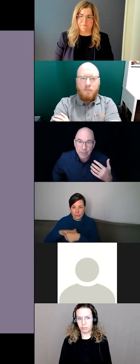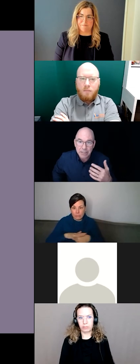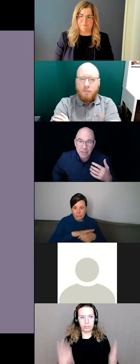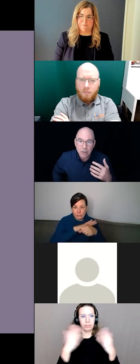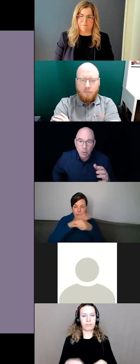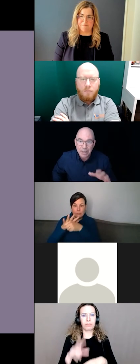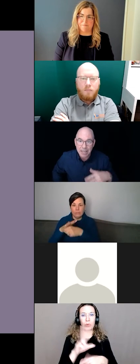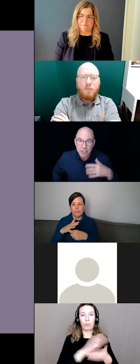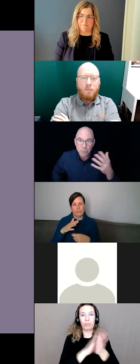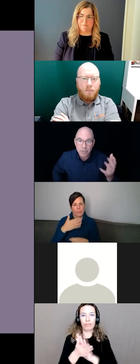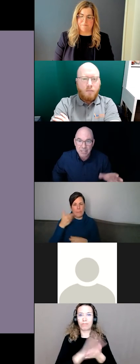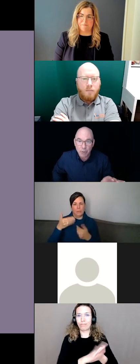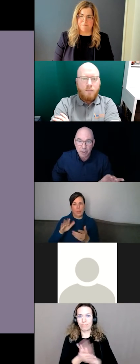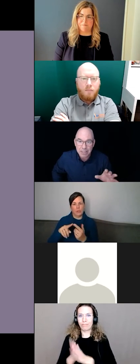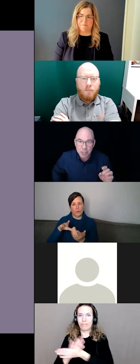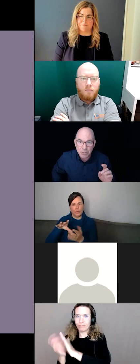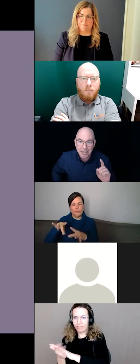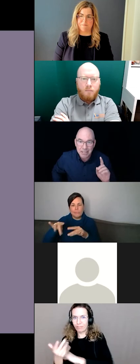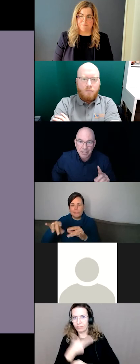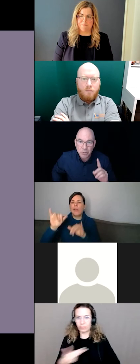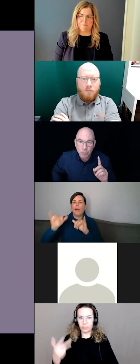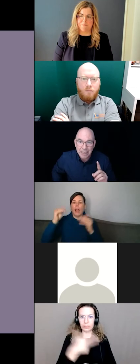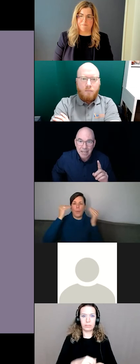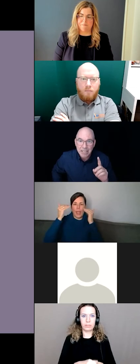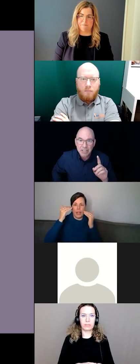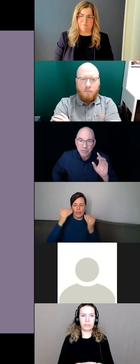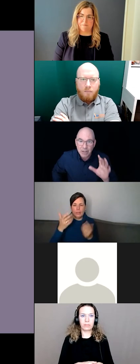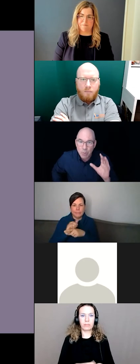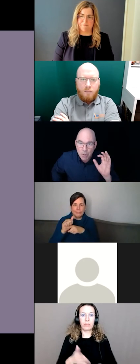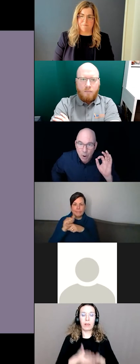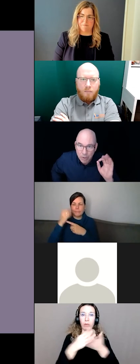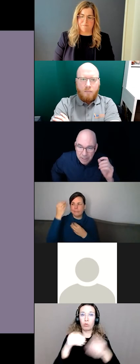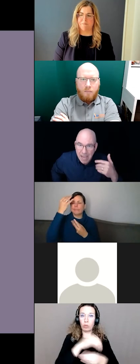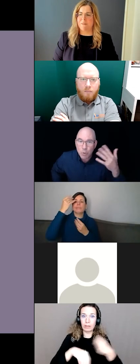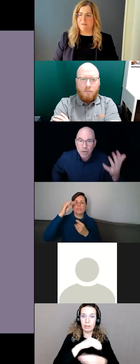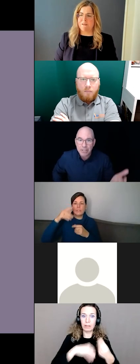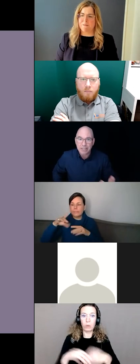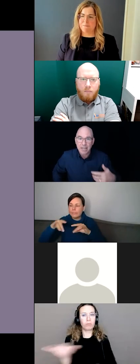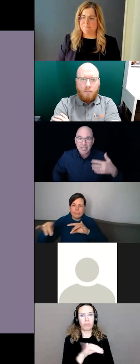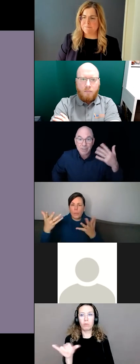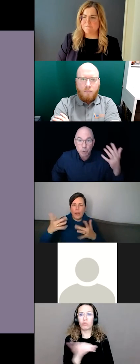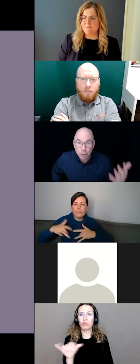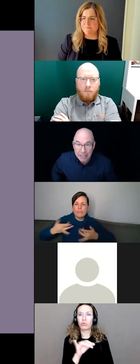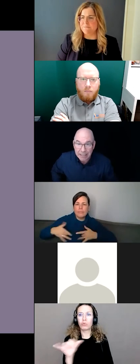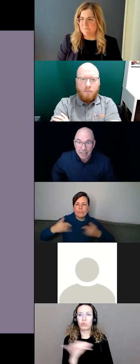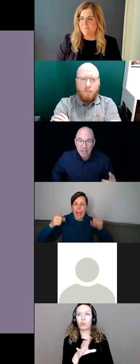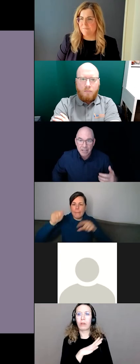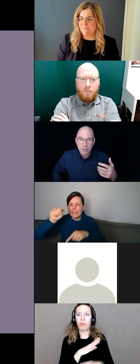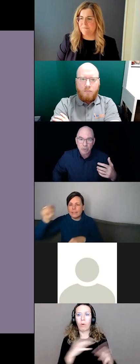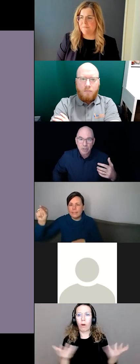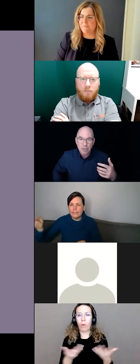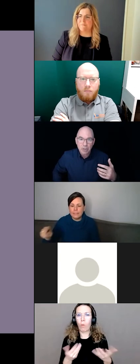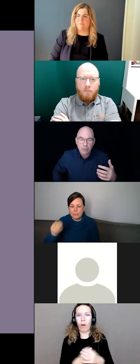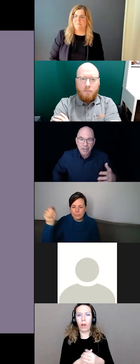formation, l'aide aux organisations, c'est la meilleure façon d'avoir une formation, d'avoir de